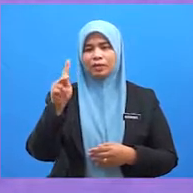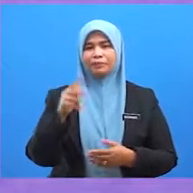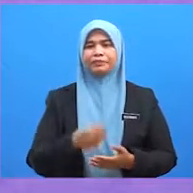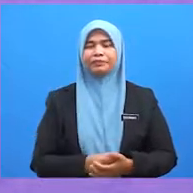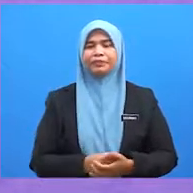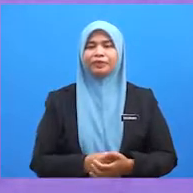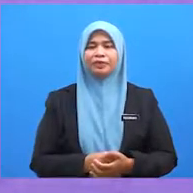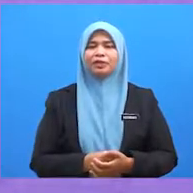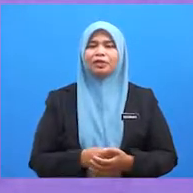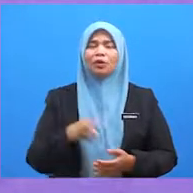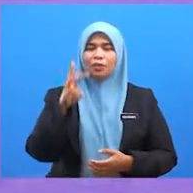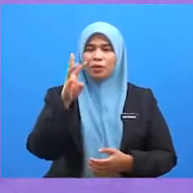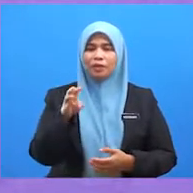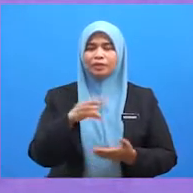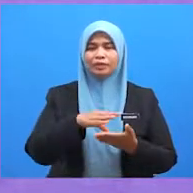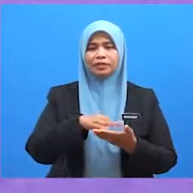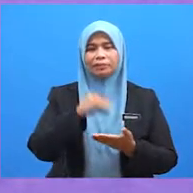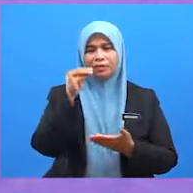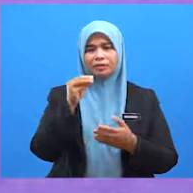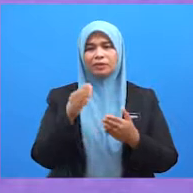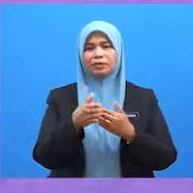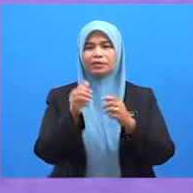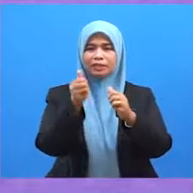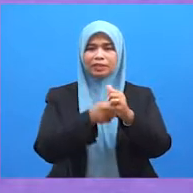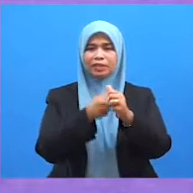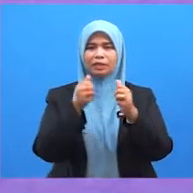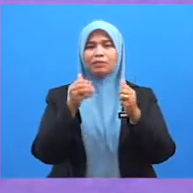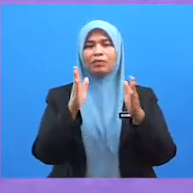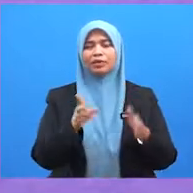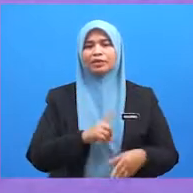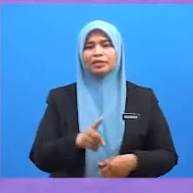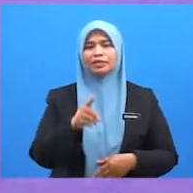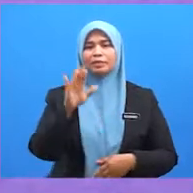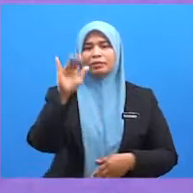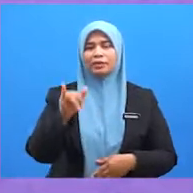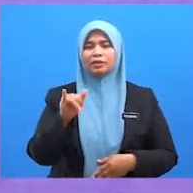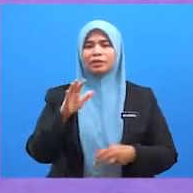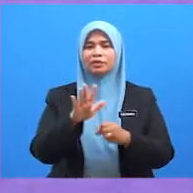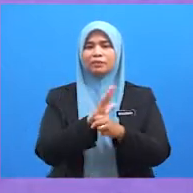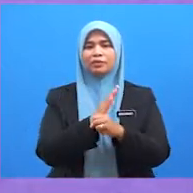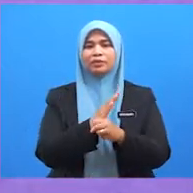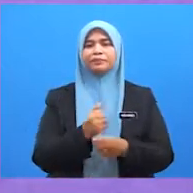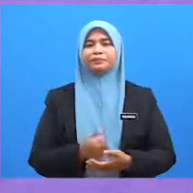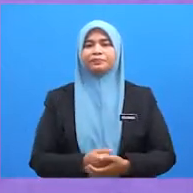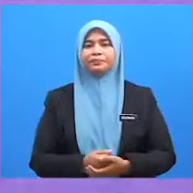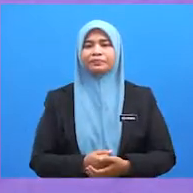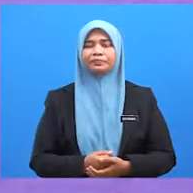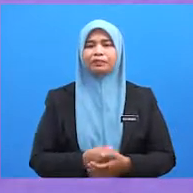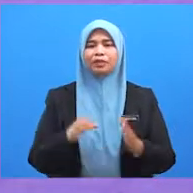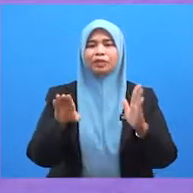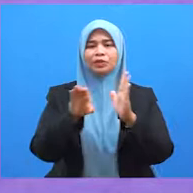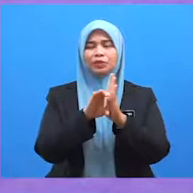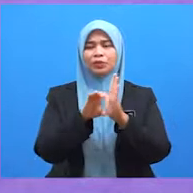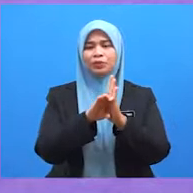dipelajari oleh setiap individu Muslim yang mukallaf, yang memahami dan mengamalkannya. Contoh ilmu Fardu